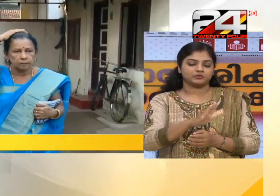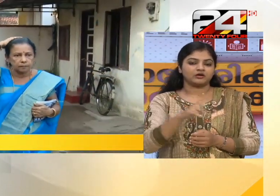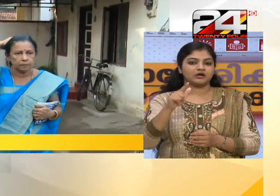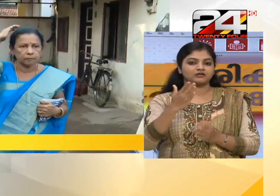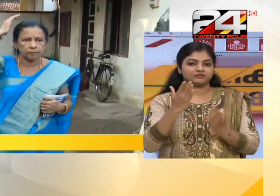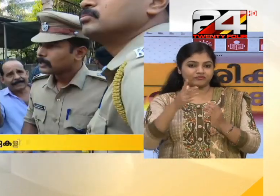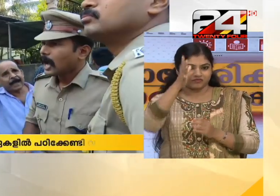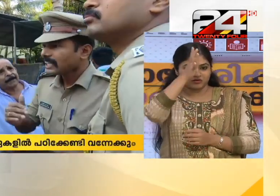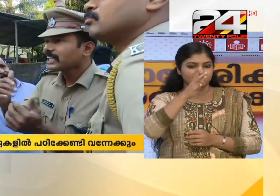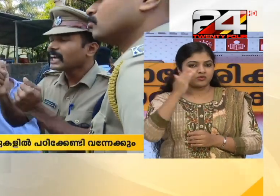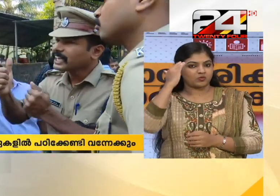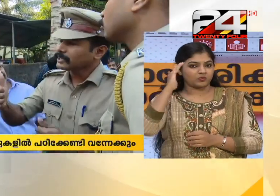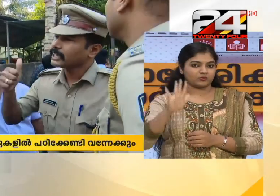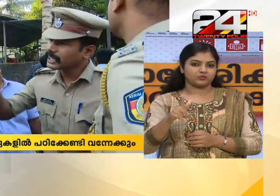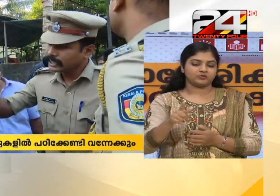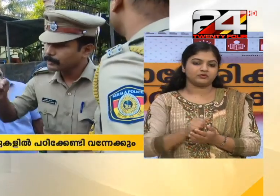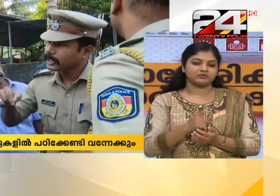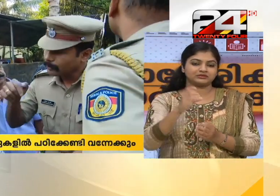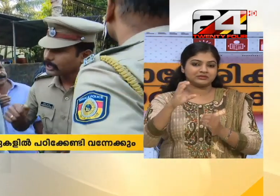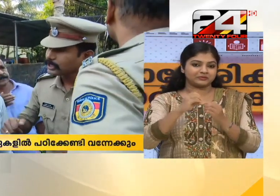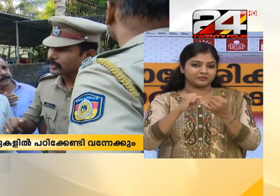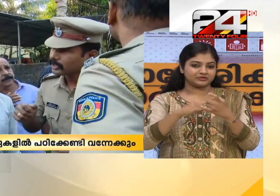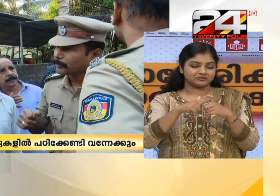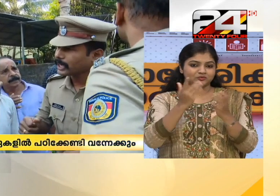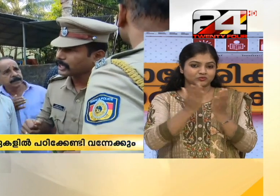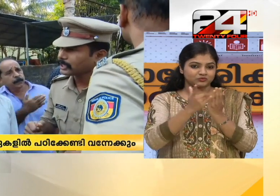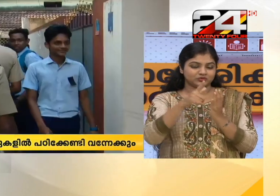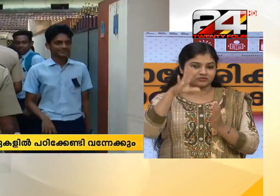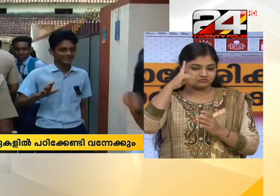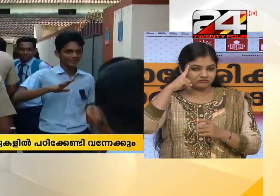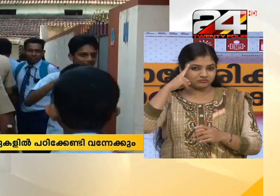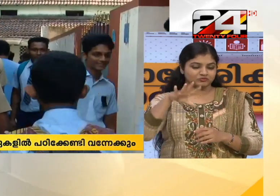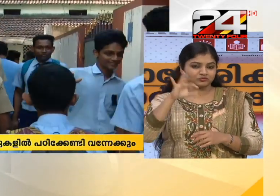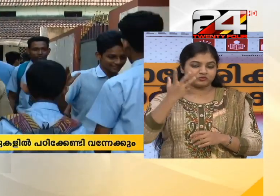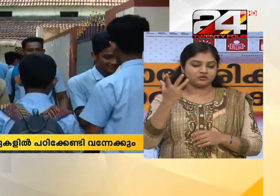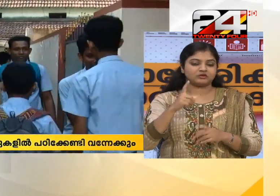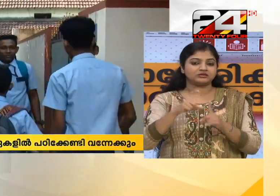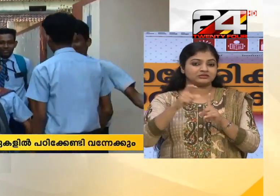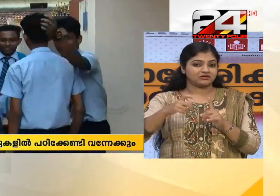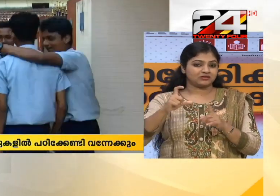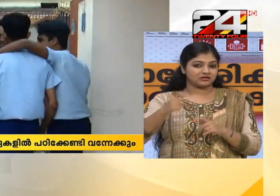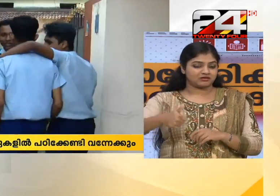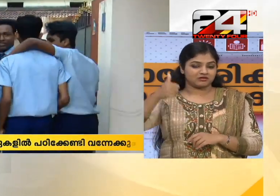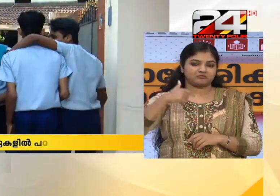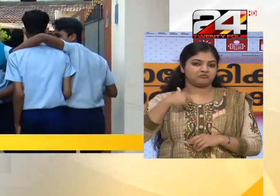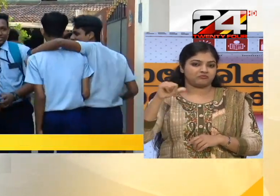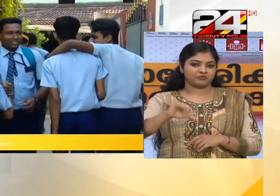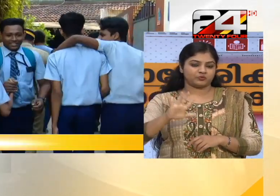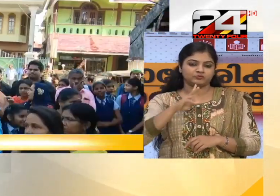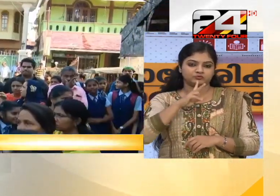രക്ഷിതാക്കൾക്കും അറിയാമായിരുന്നു. CBSE സ്കൂളുകളുടെ കാര്യത്തിൽ തീരുമാനമെടുക്കാൻ പരിമിതികളുണ്ടെന്ന് ജില്ലാ കളക്ടർ SSuhas ഇന്നലെ തന്നെ